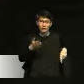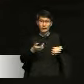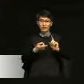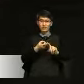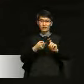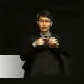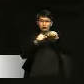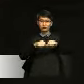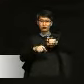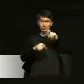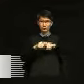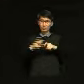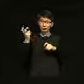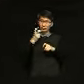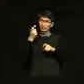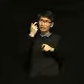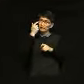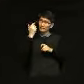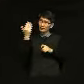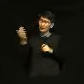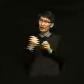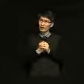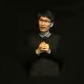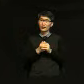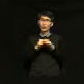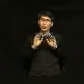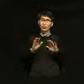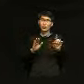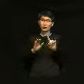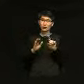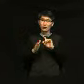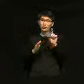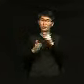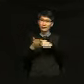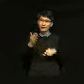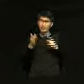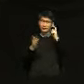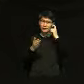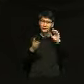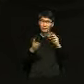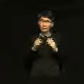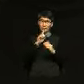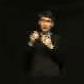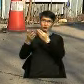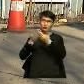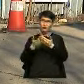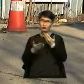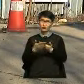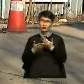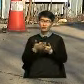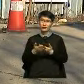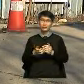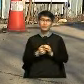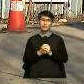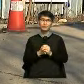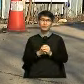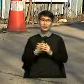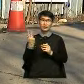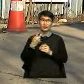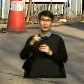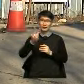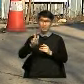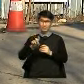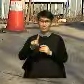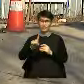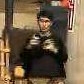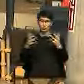구체적으로 파악하고 계십니까 어느 부분에서 어떤 피해가 예상되는 지 말씀해주십시오 2021년